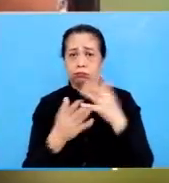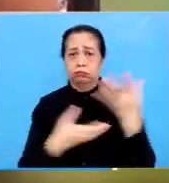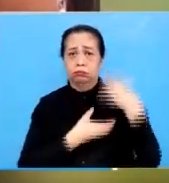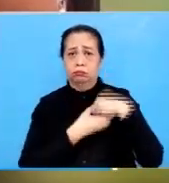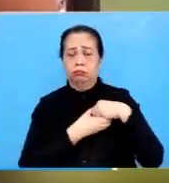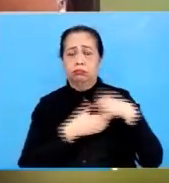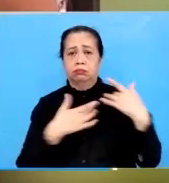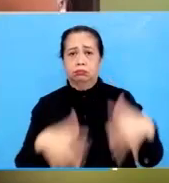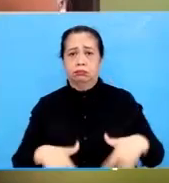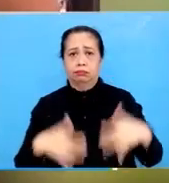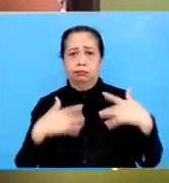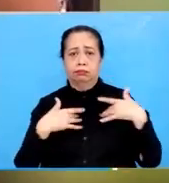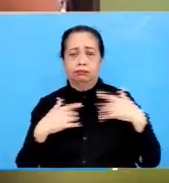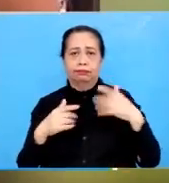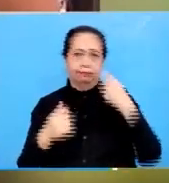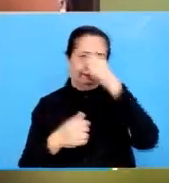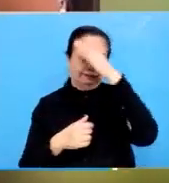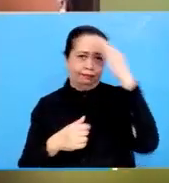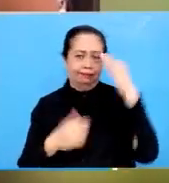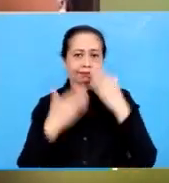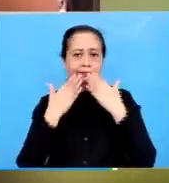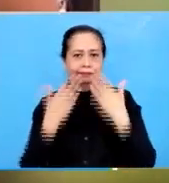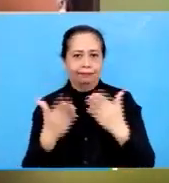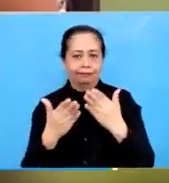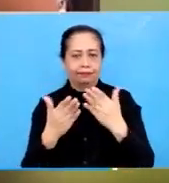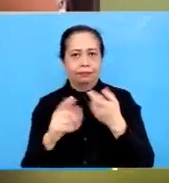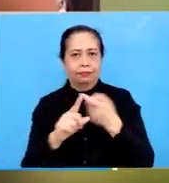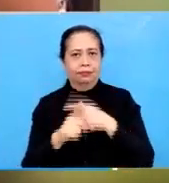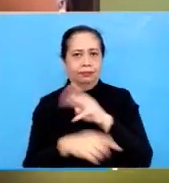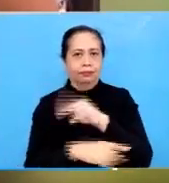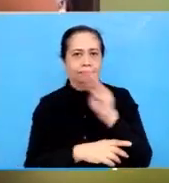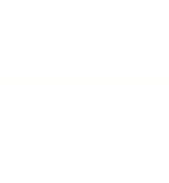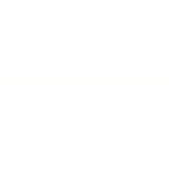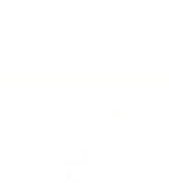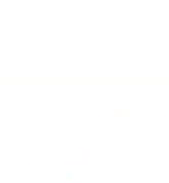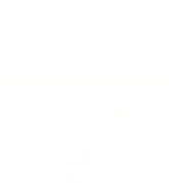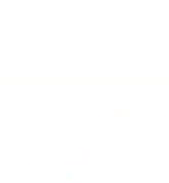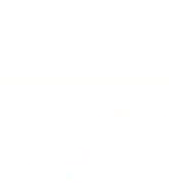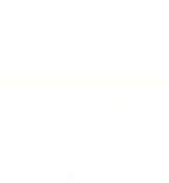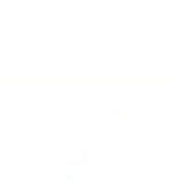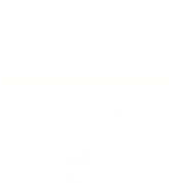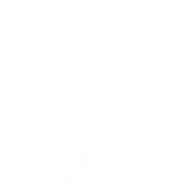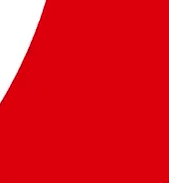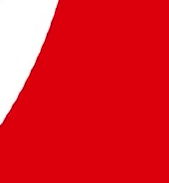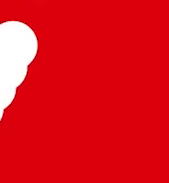natin ang buhay ni Andres Bonifacio. Maraming salamat mula sa Maynila, Justin Punsalang.